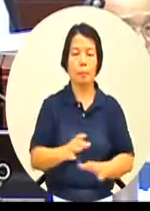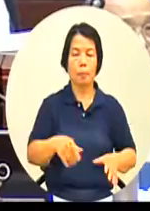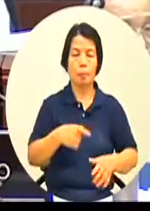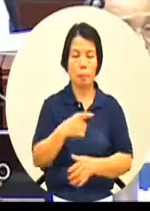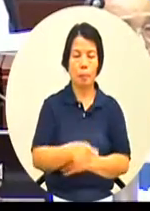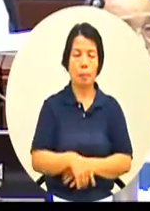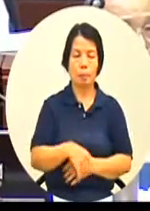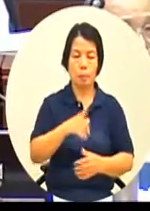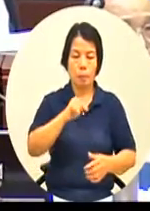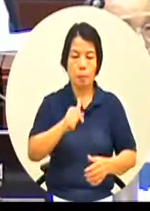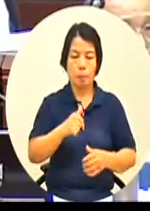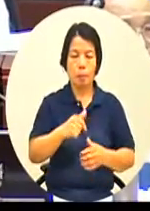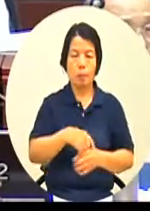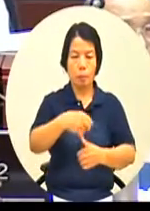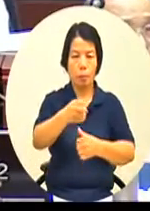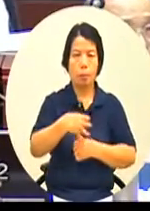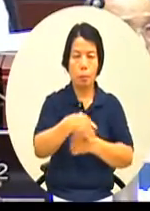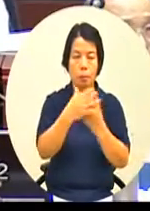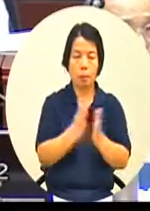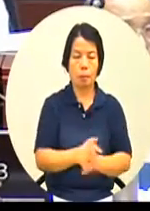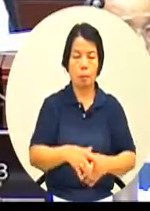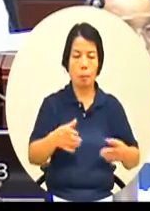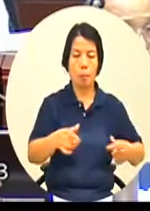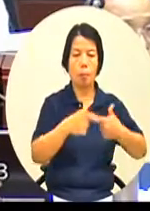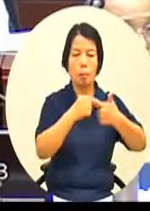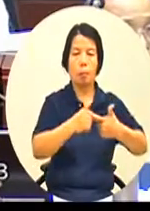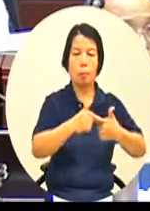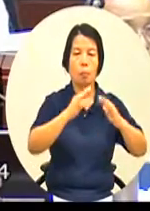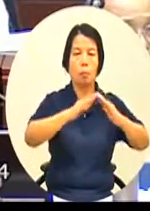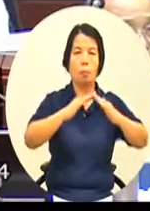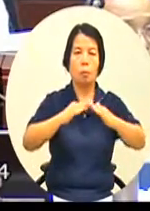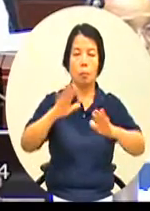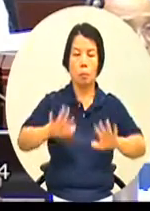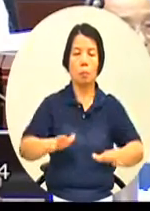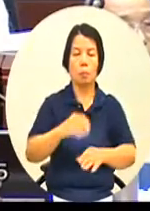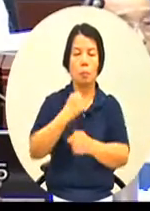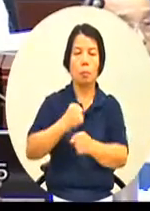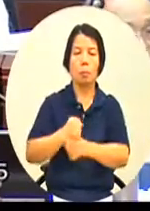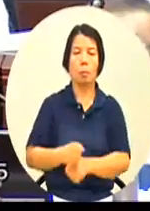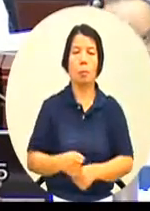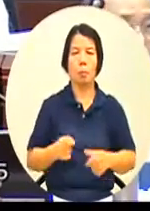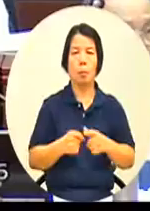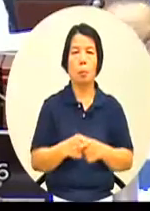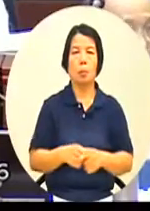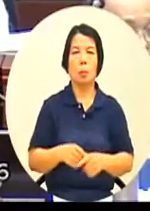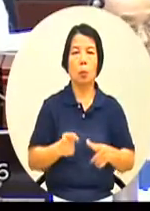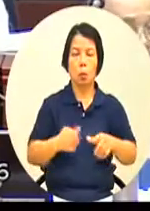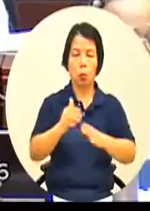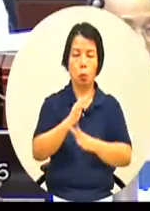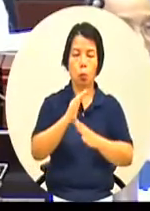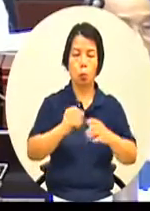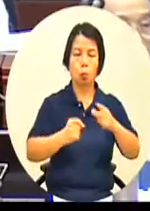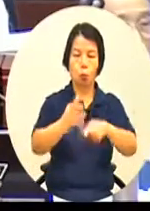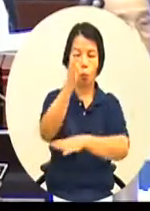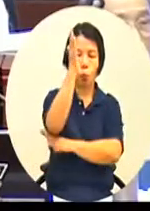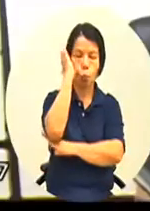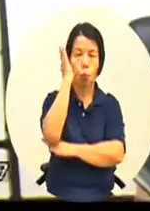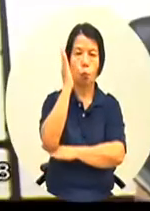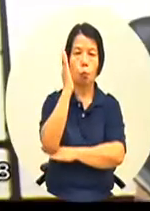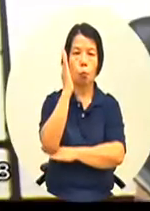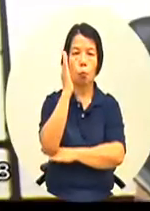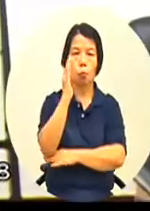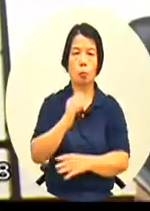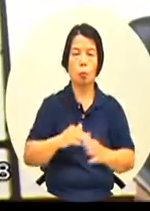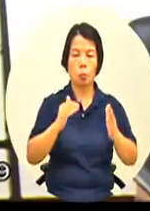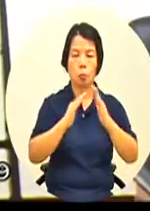说，这个好像是我们六都里面只有我们现在是这样 的。目前有公部门的人投入相关的这个，就某一个阶段有